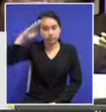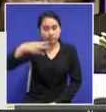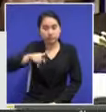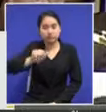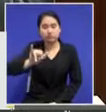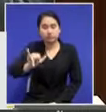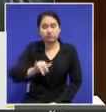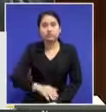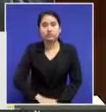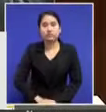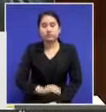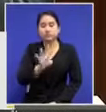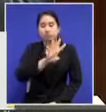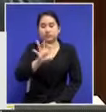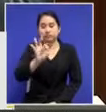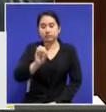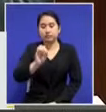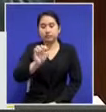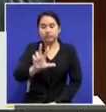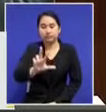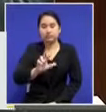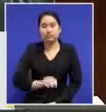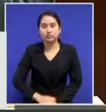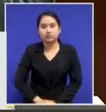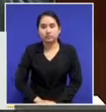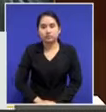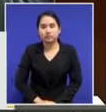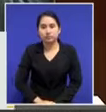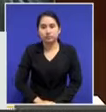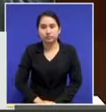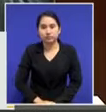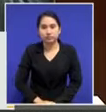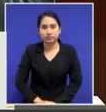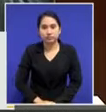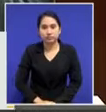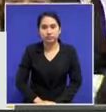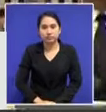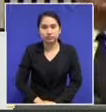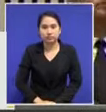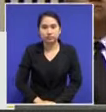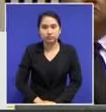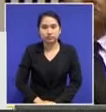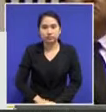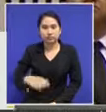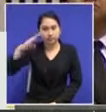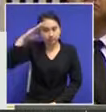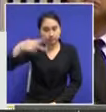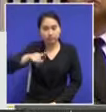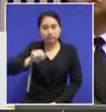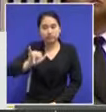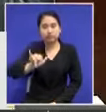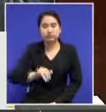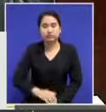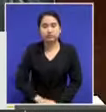ครับ 493พลตำรวจโทวิบูลบางท่าไม ้พลเอกประยุทธ์จันทร์โอชา